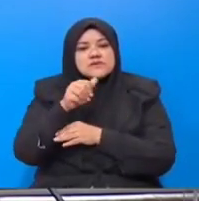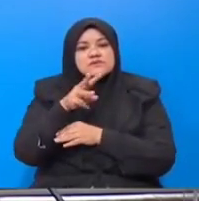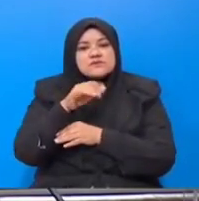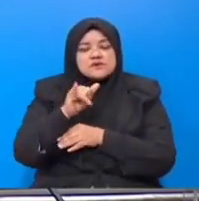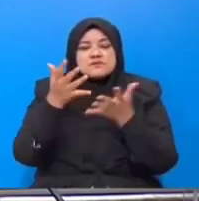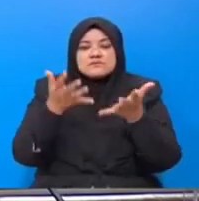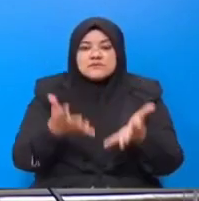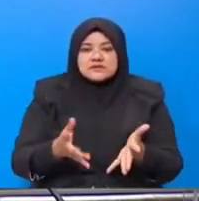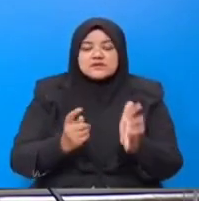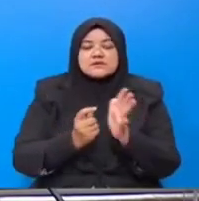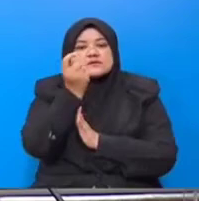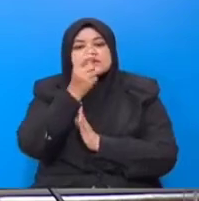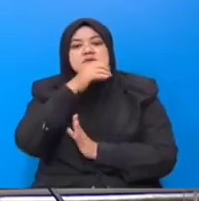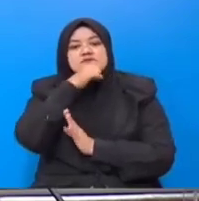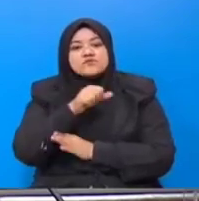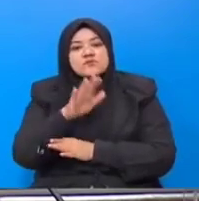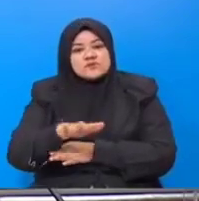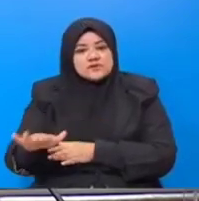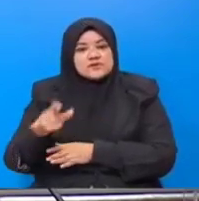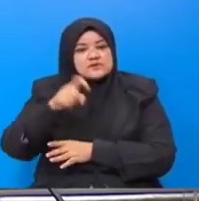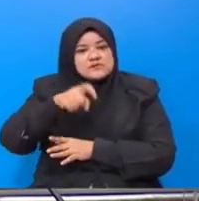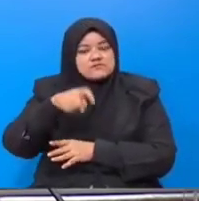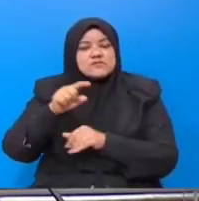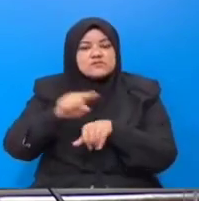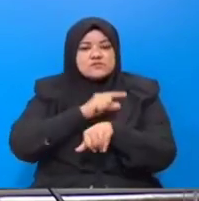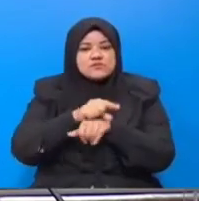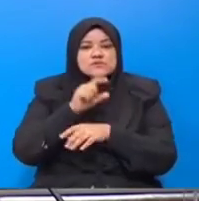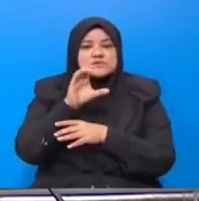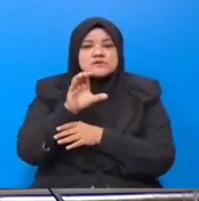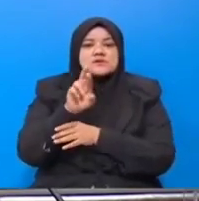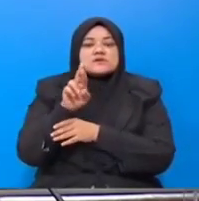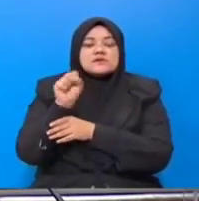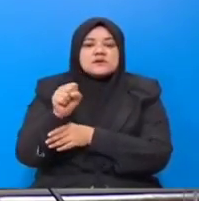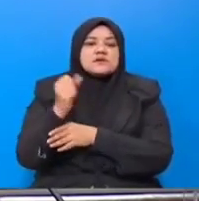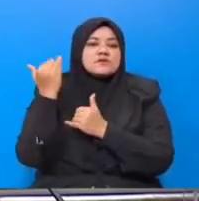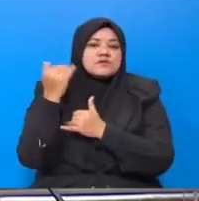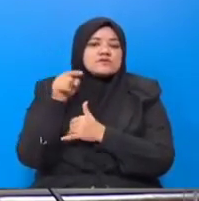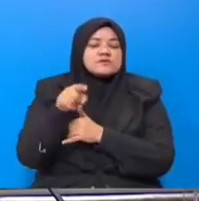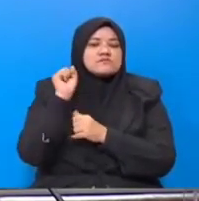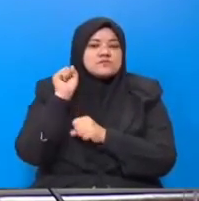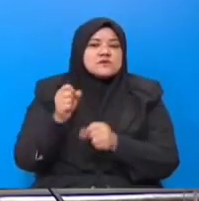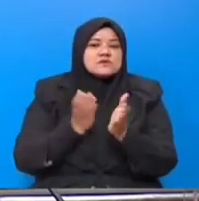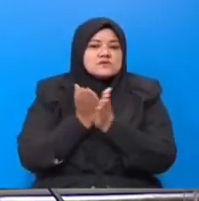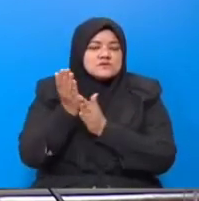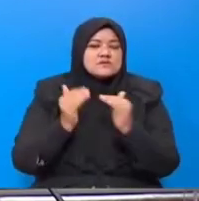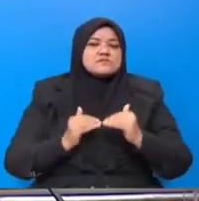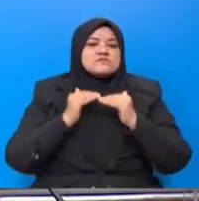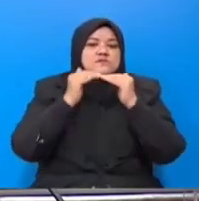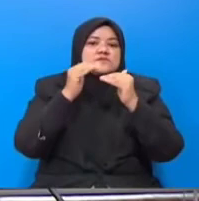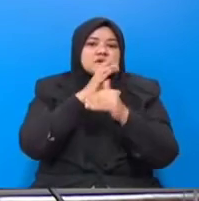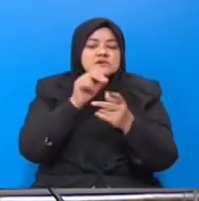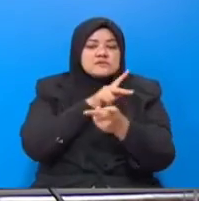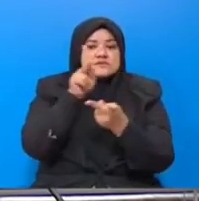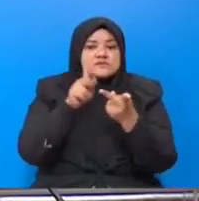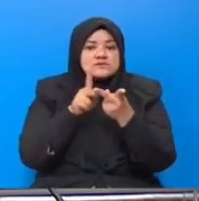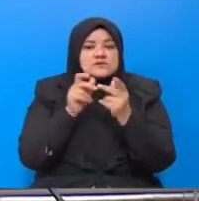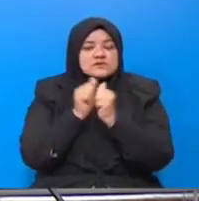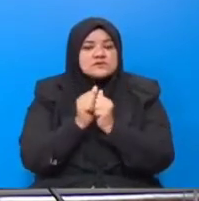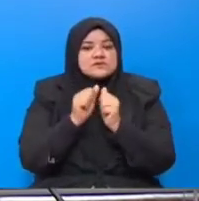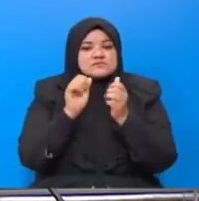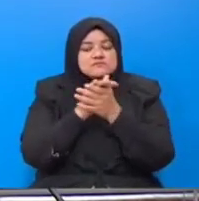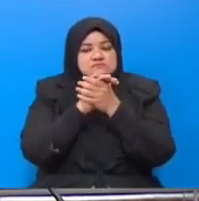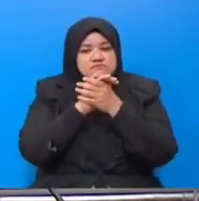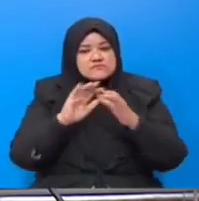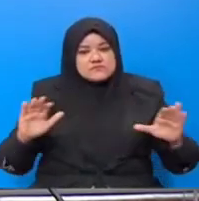tinggi dan umur Hai yang perlu menggunakan CRS agar iyanya terus setara dan relevan dengan